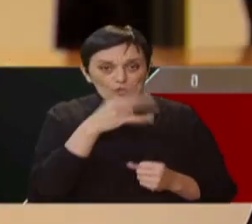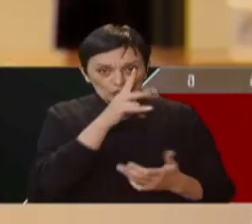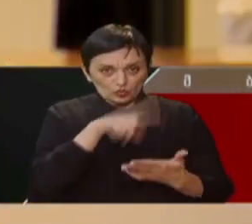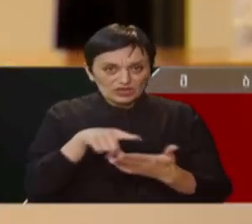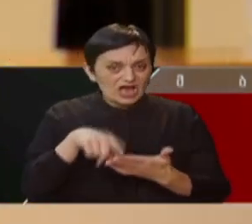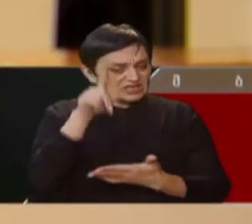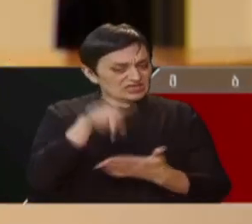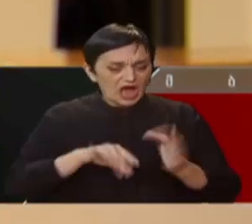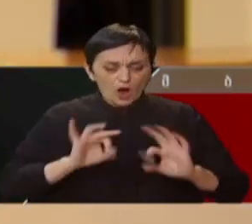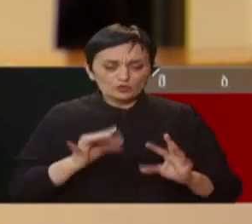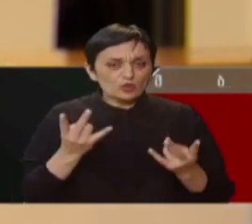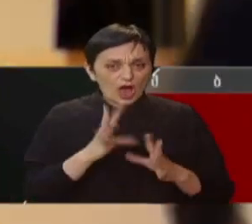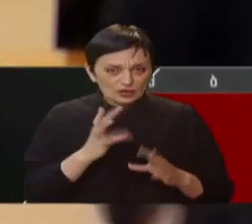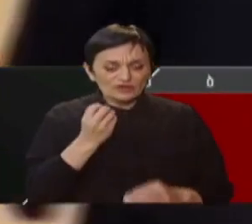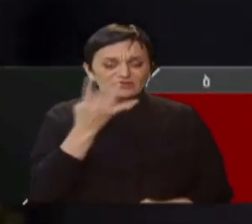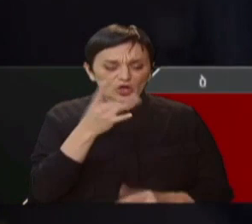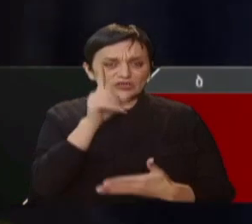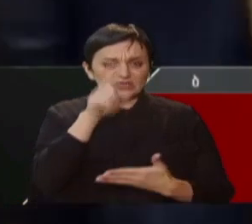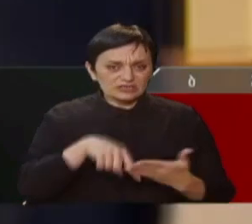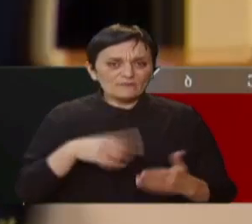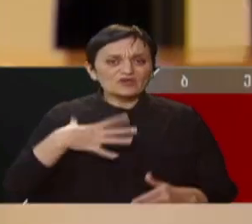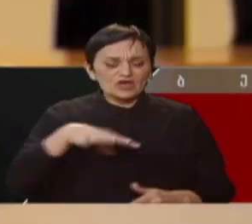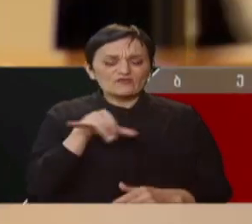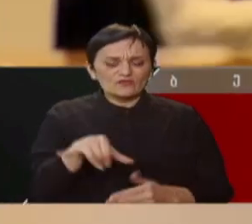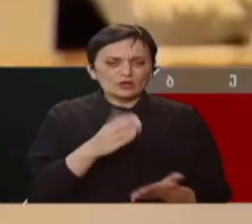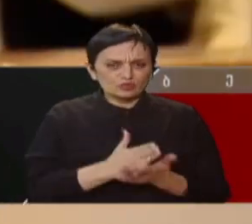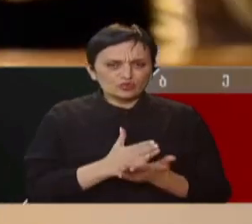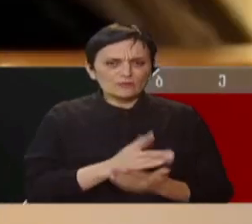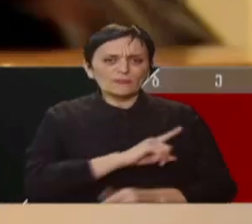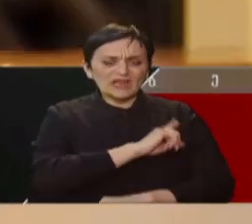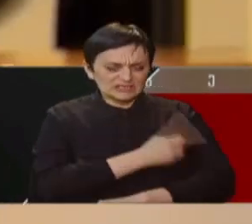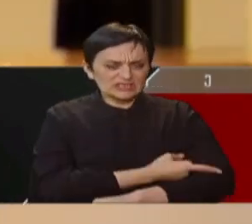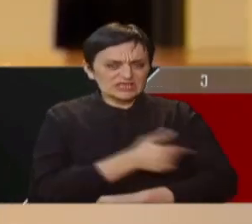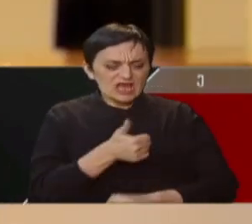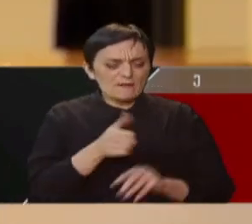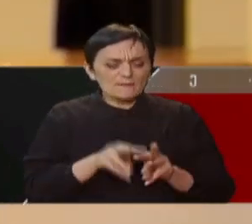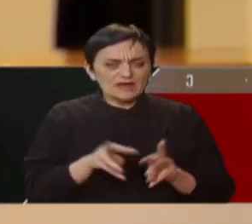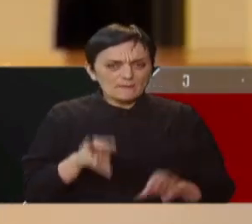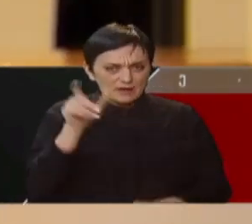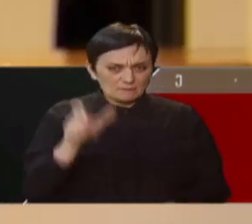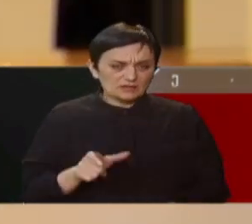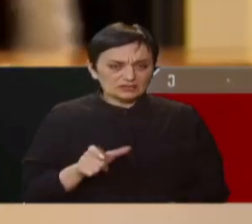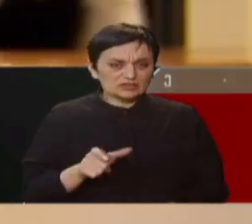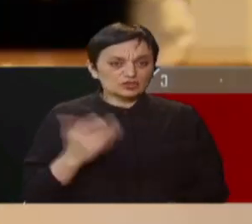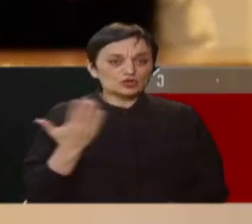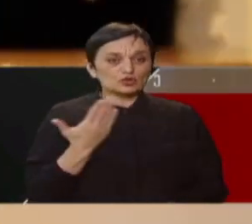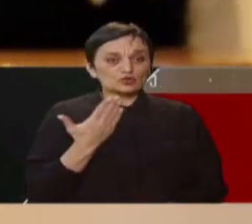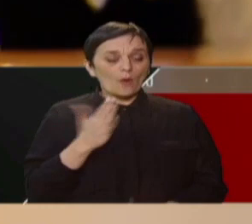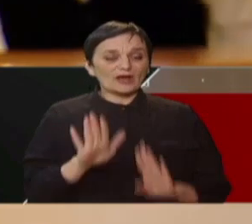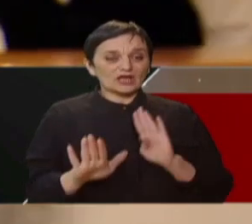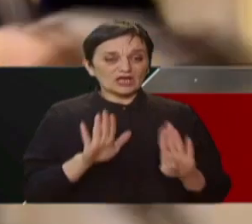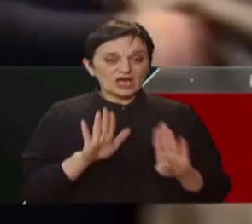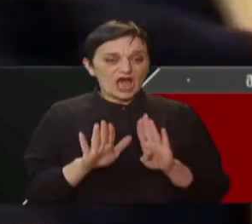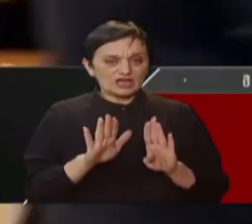დარწმუნება არ ჭირდებოდა, მაგრამ კიდევ ერთხელ დავარწმუნდით, რომ ქვეყანას ხავს ძალიან ძლიერი პრემიერ-მინისტრი, რომელიც